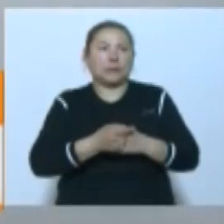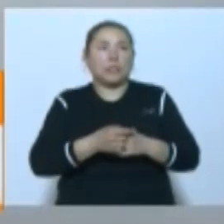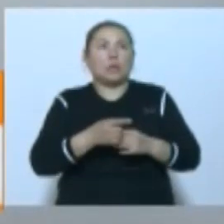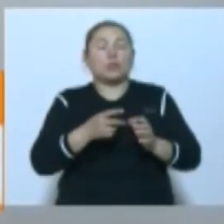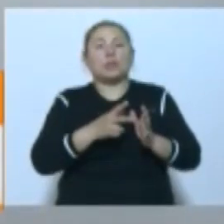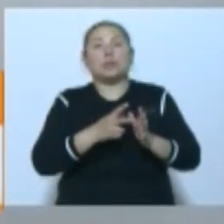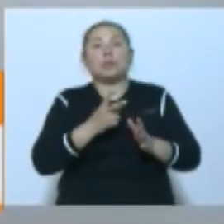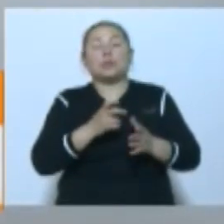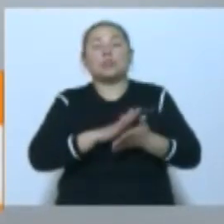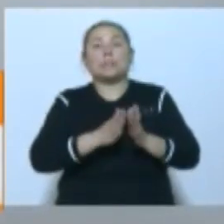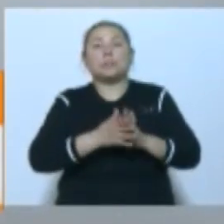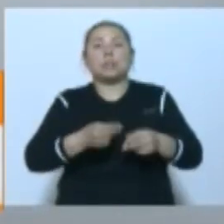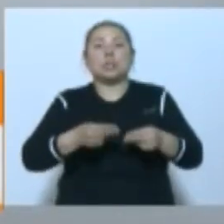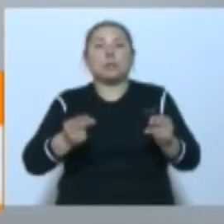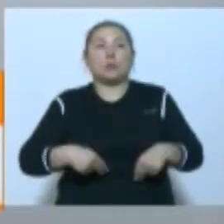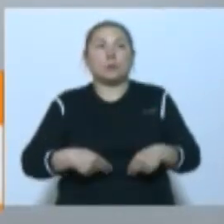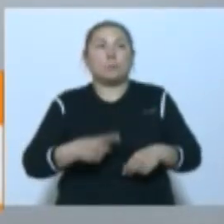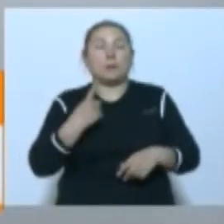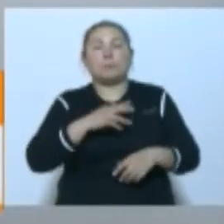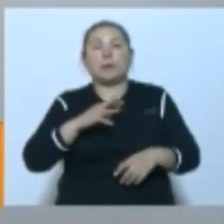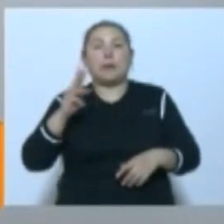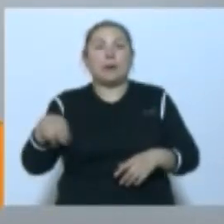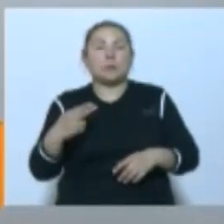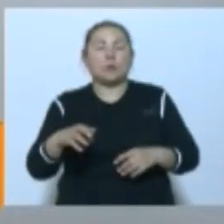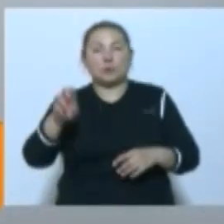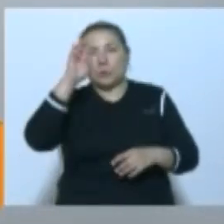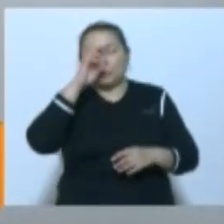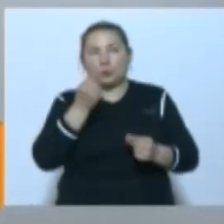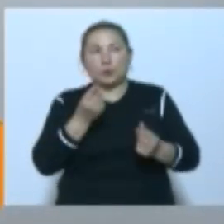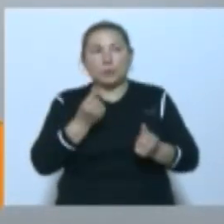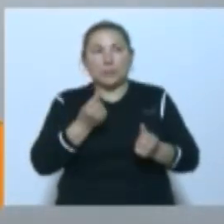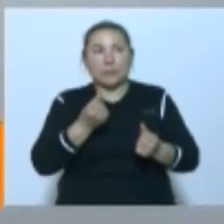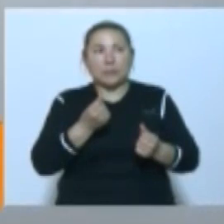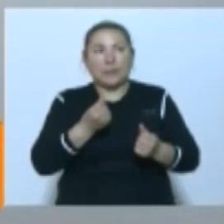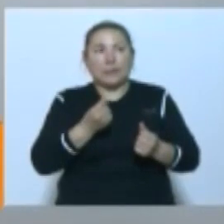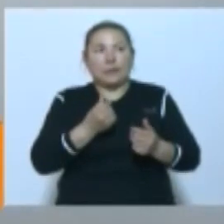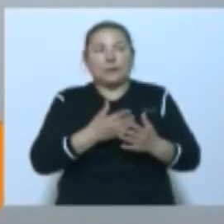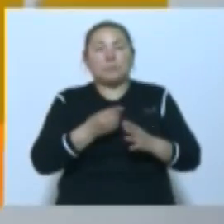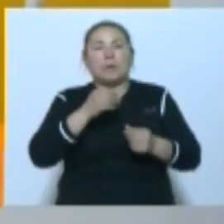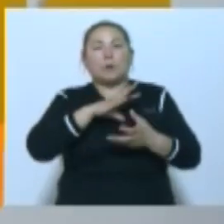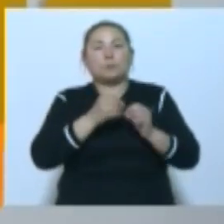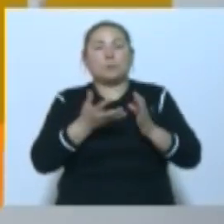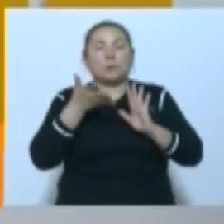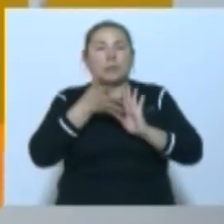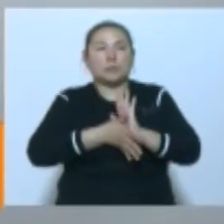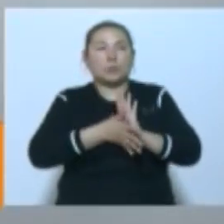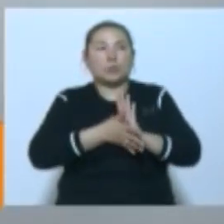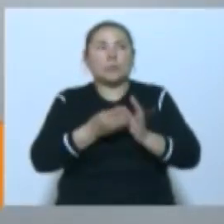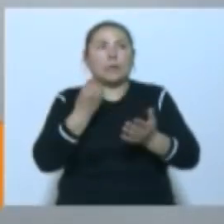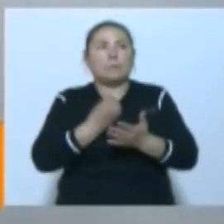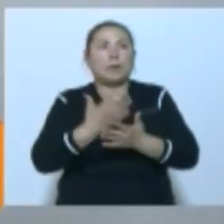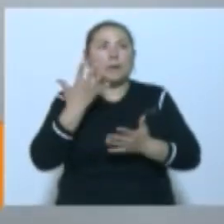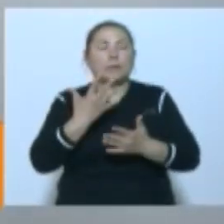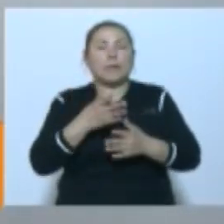теңгеге келісім шарты отырған. 1 миллиард 200 бюджетте. Енді сондай перерасход болған, қымбат ойыншылар болған,